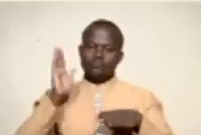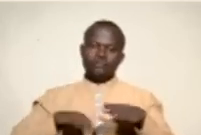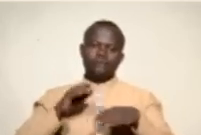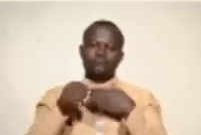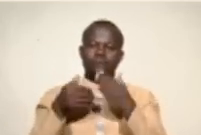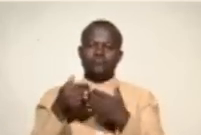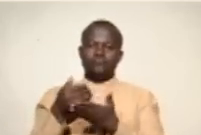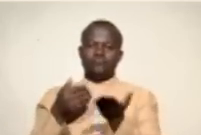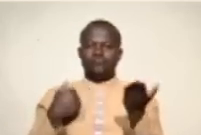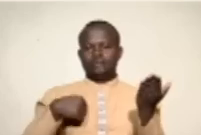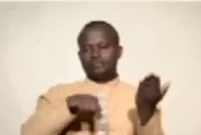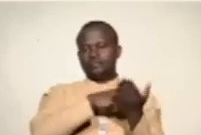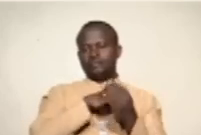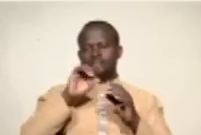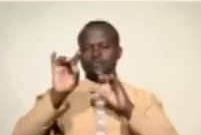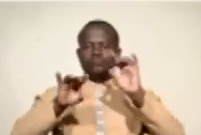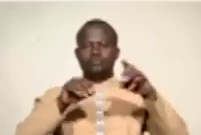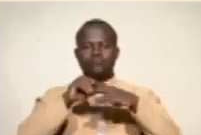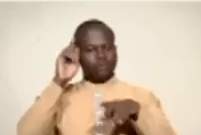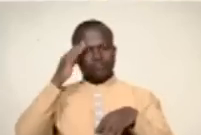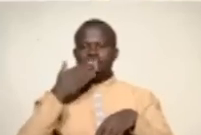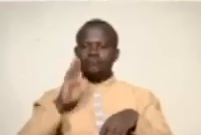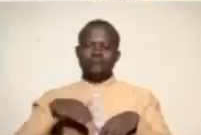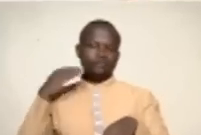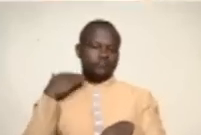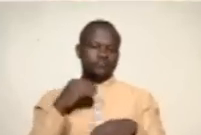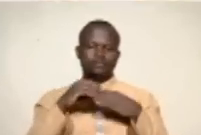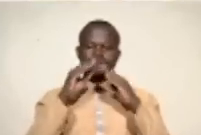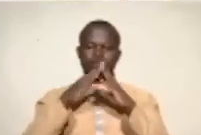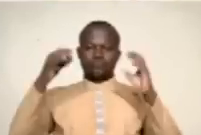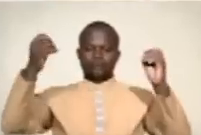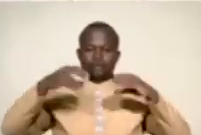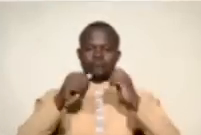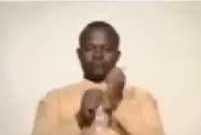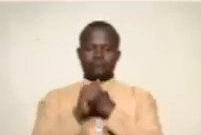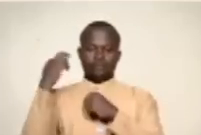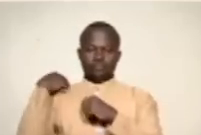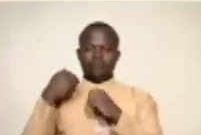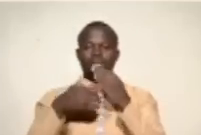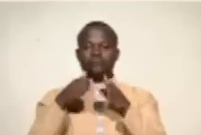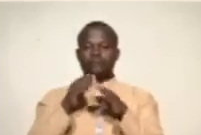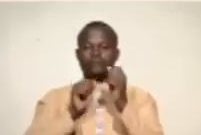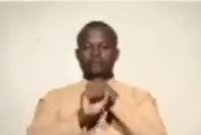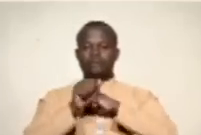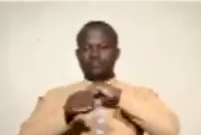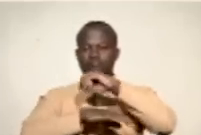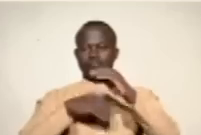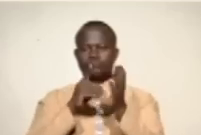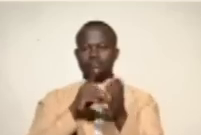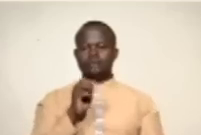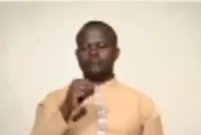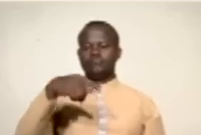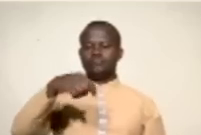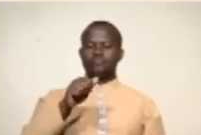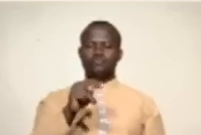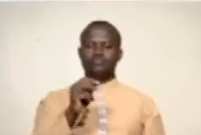bagenda bamamaza bakwirakwiza ingengabitekerezo ya jenoside. Umuyobozi w'umujyi wa Kigali wungirije ushinzwe imiturire n'ibikorwa remezo Dr. Mpabwa